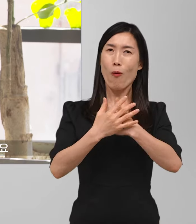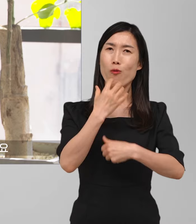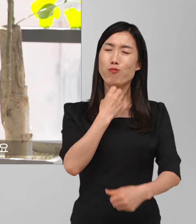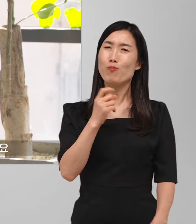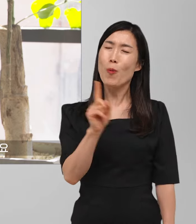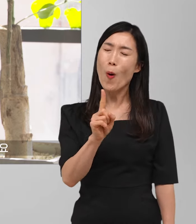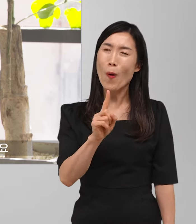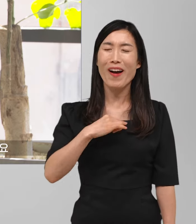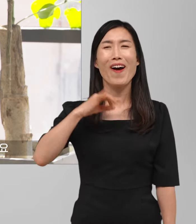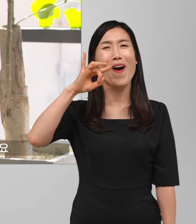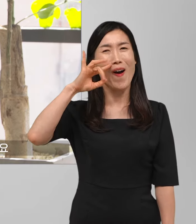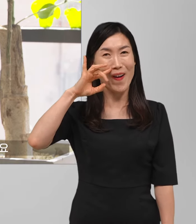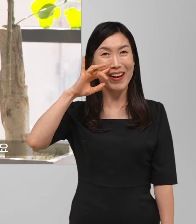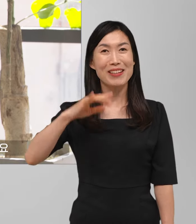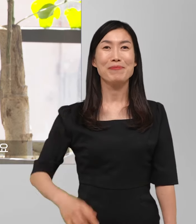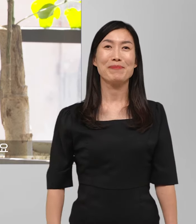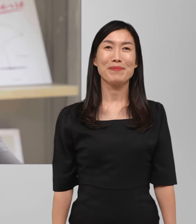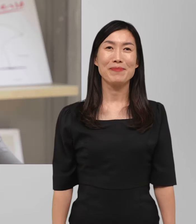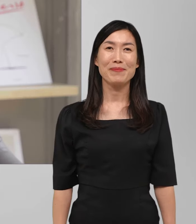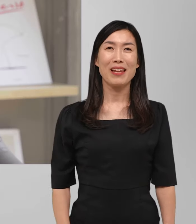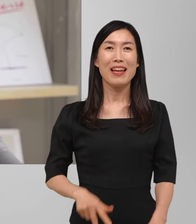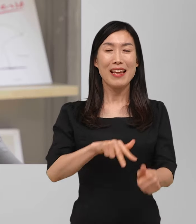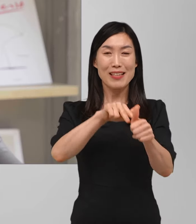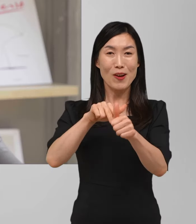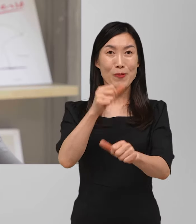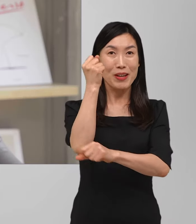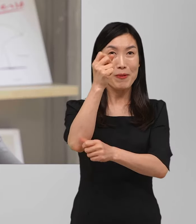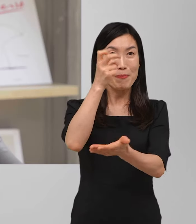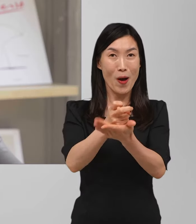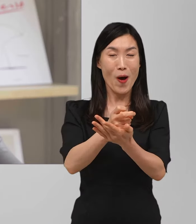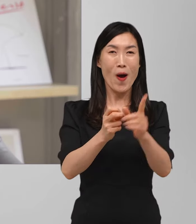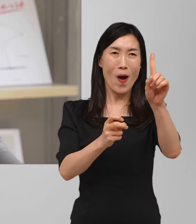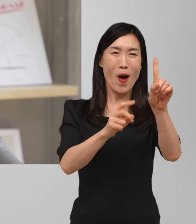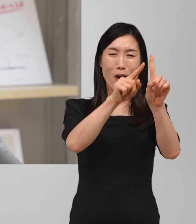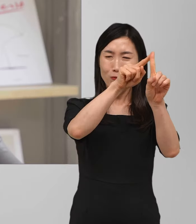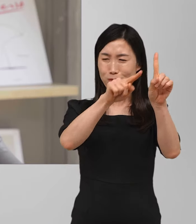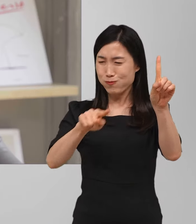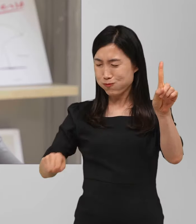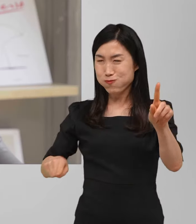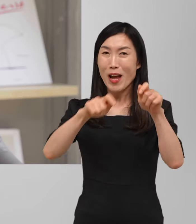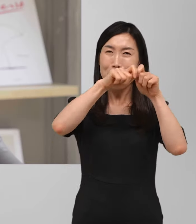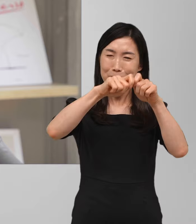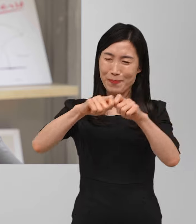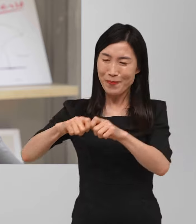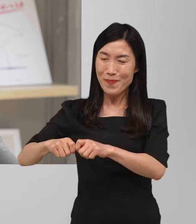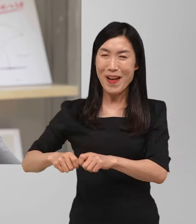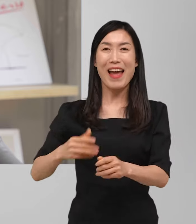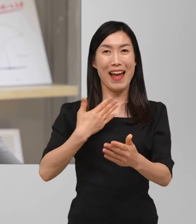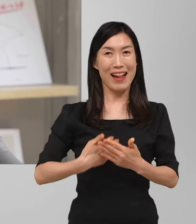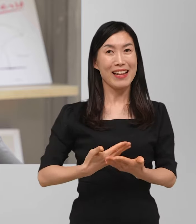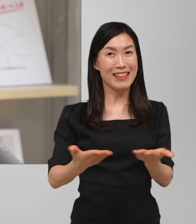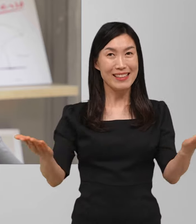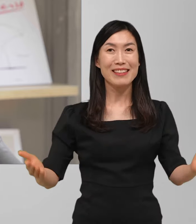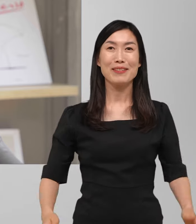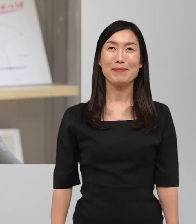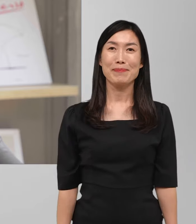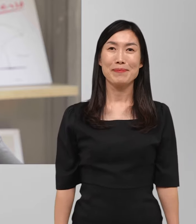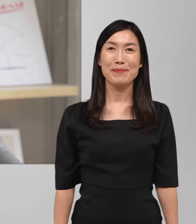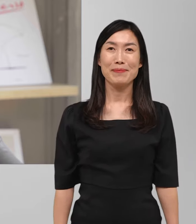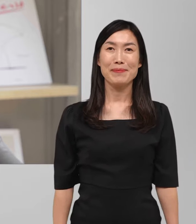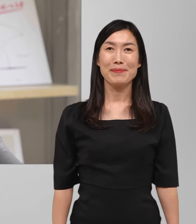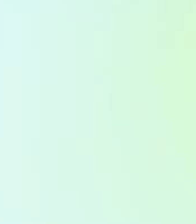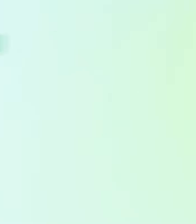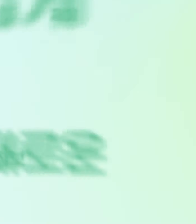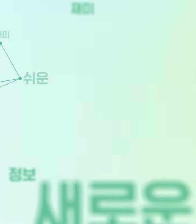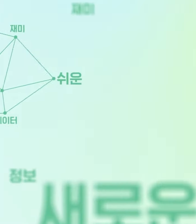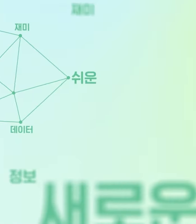수 있을지 굉장히 기대가 되는데요. 데이터 기본법 A부터 Z까지 오늘 낱낱이 파헤쳐보는 시간을 가져보도록